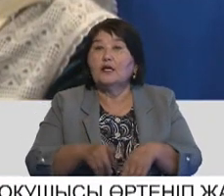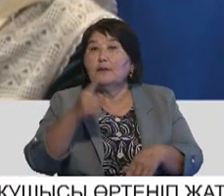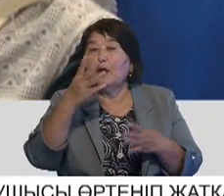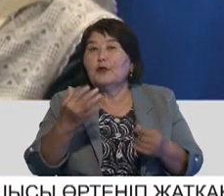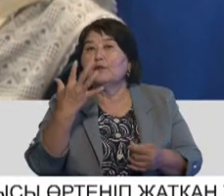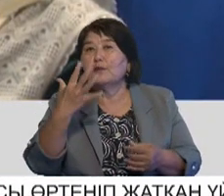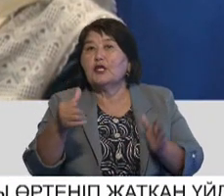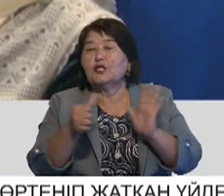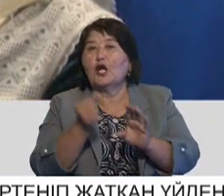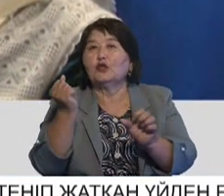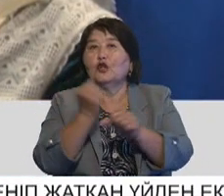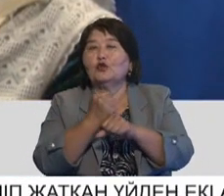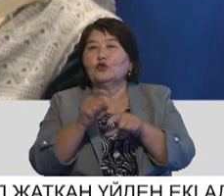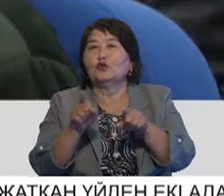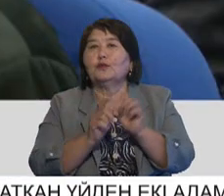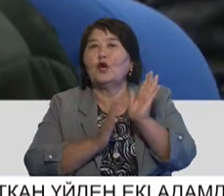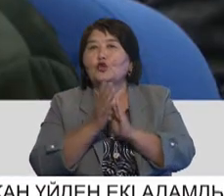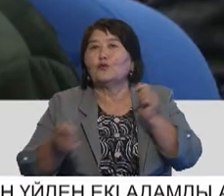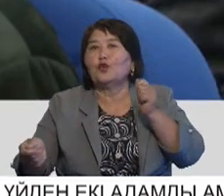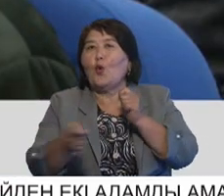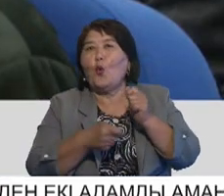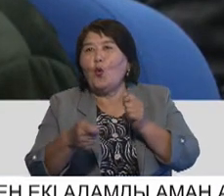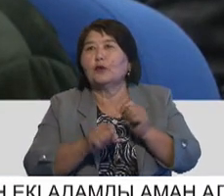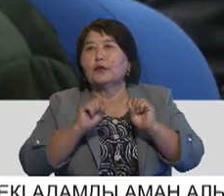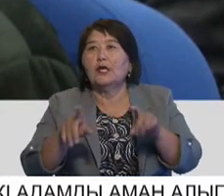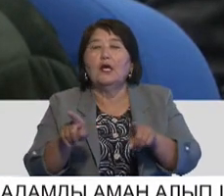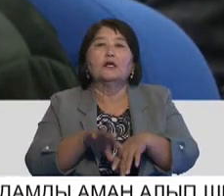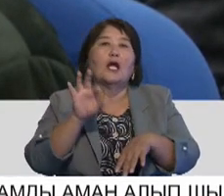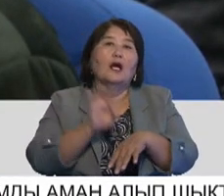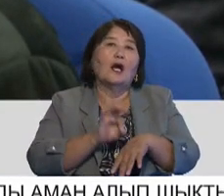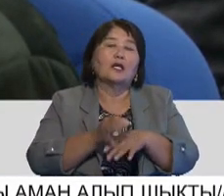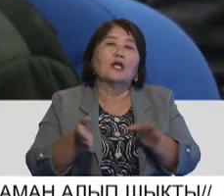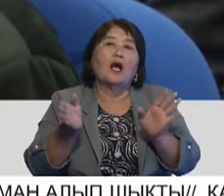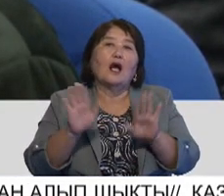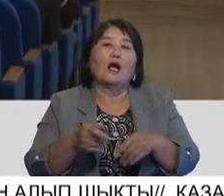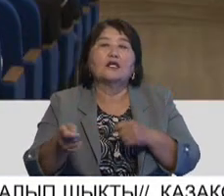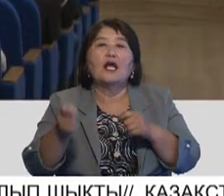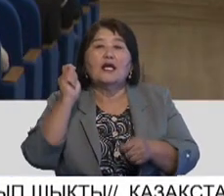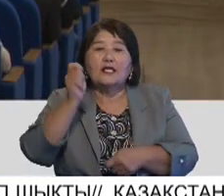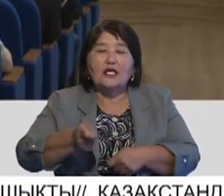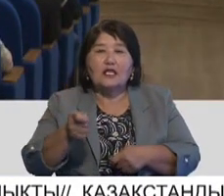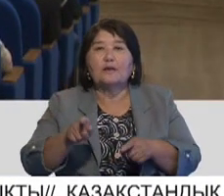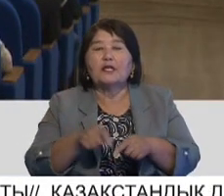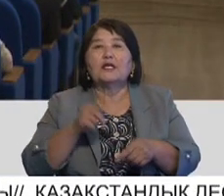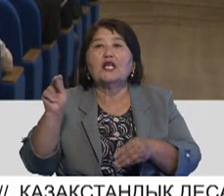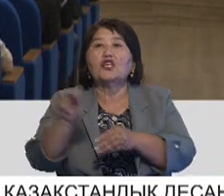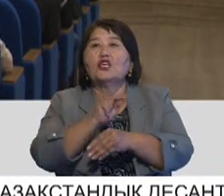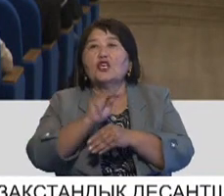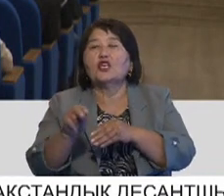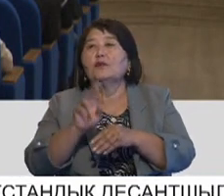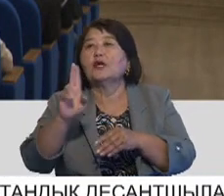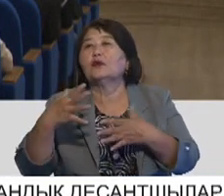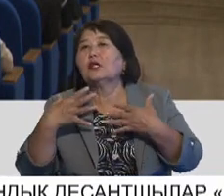күнде 5-6 түйеге жүк болатындай шөпті орып тастаған. Ал сырқаттанып қалғандарды қолындағы кетпенмен ұшықтап емдеп,